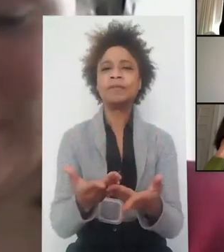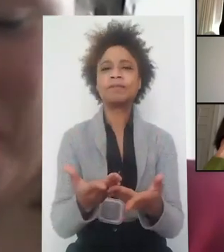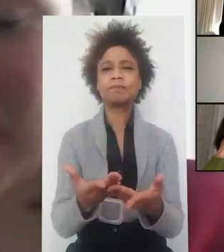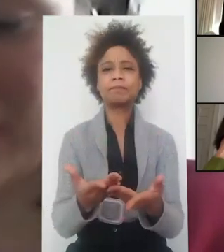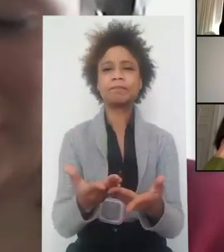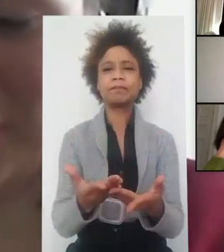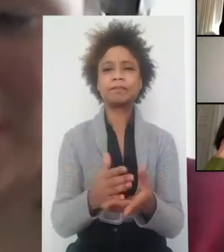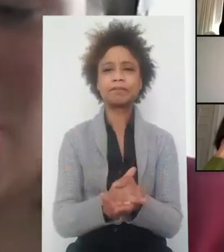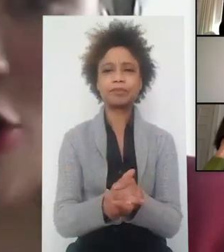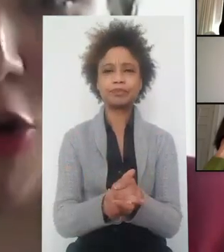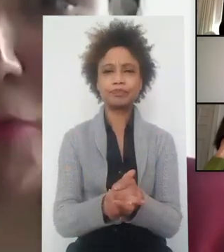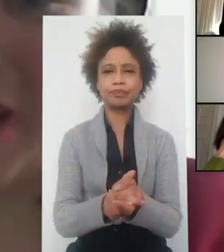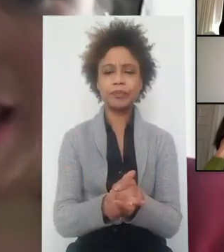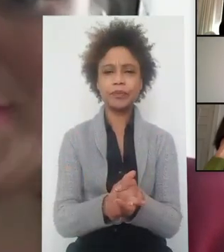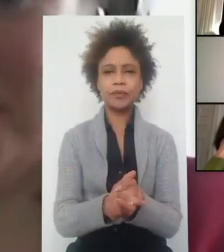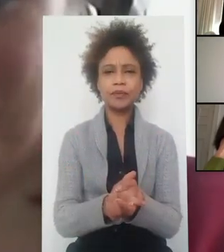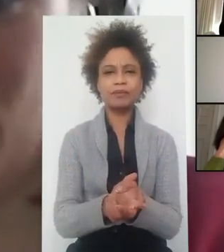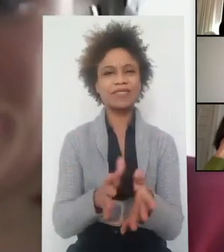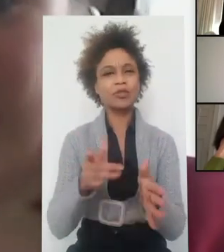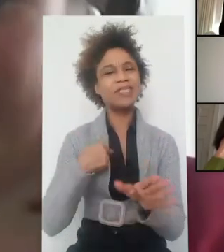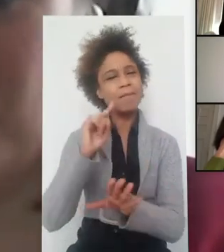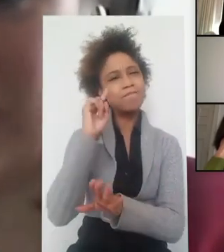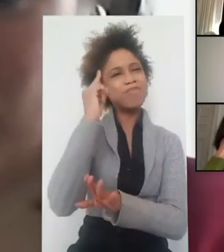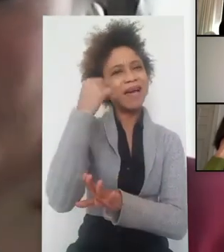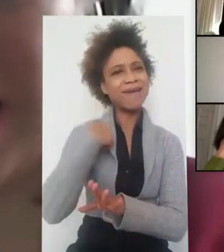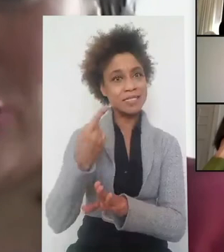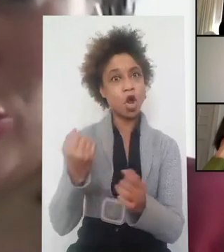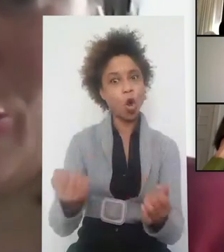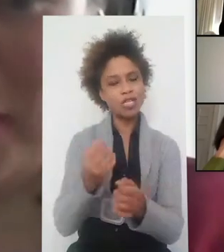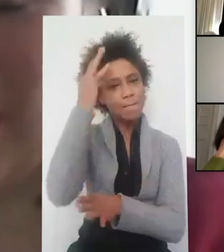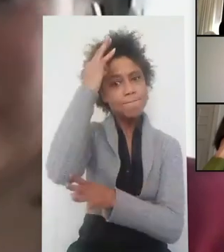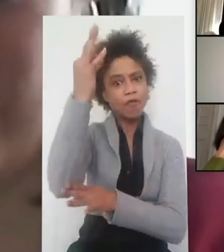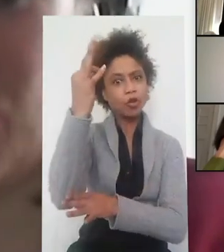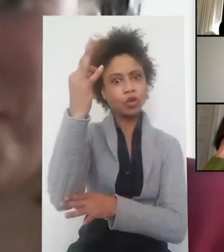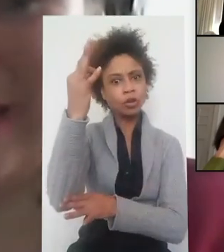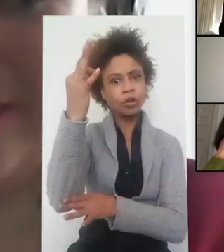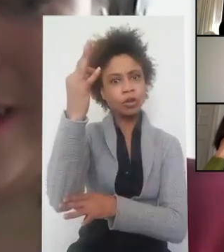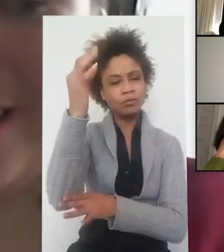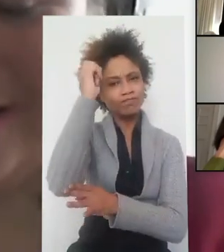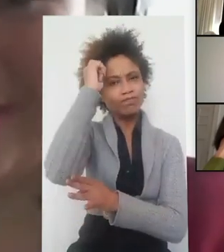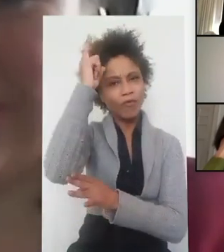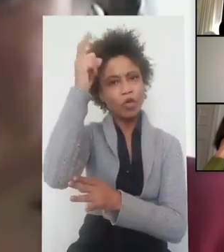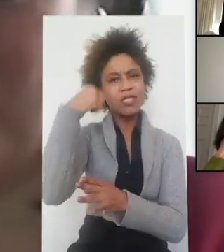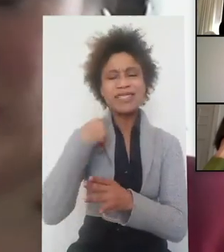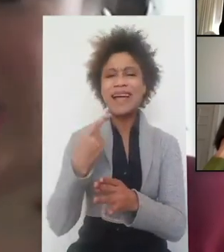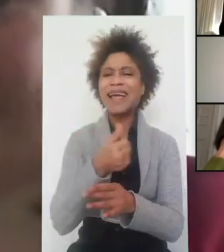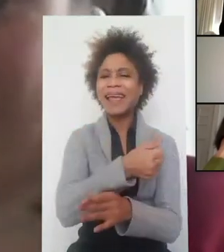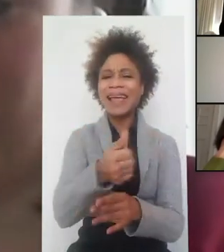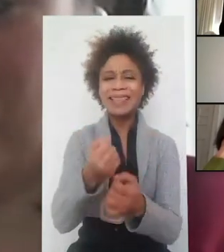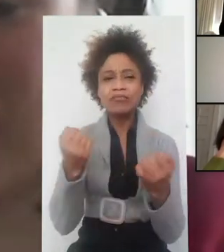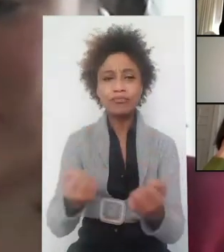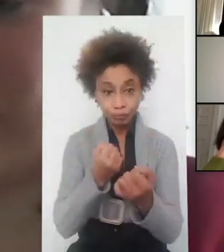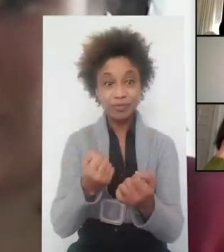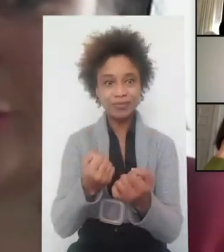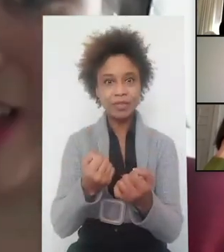dat een basis opschrijven, of je dat nu met een routekaart doet of met een ander document, dat misschien echt wel